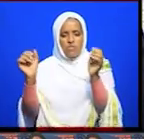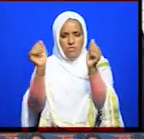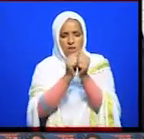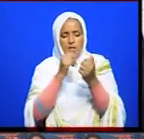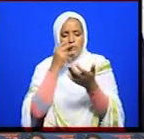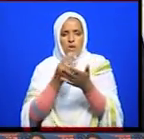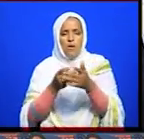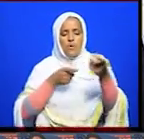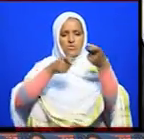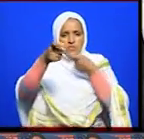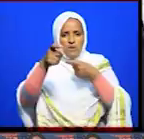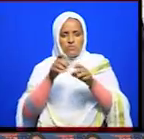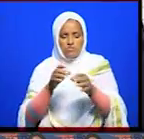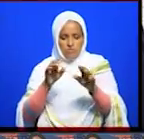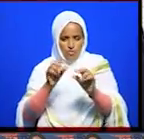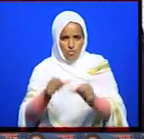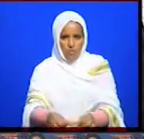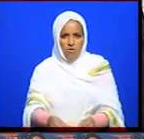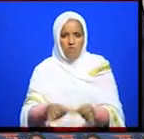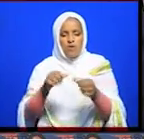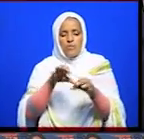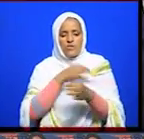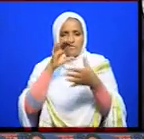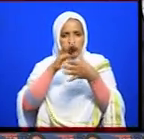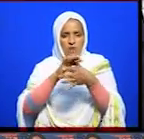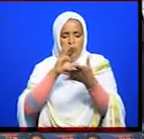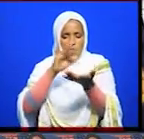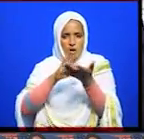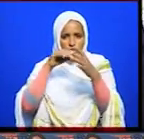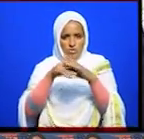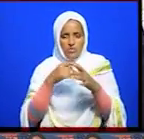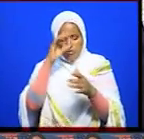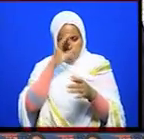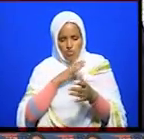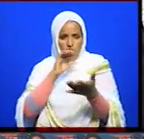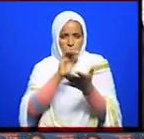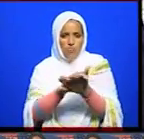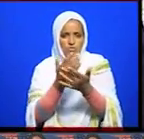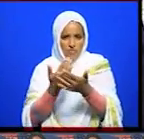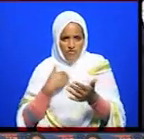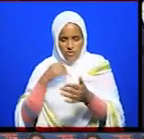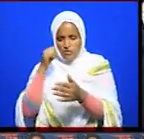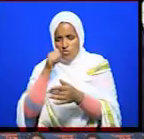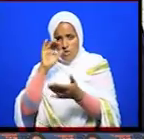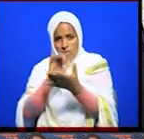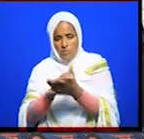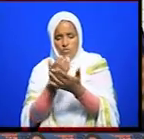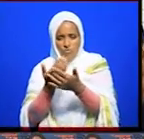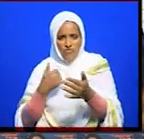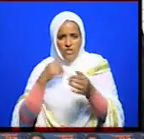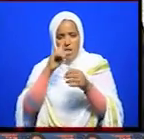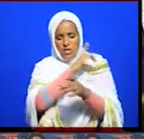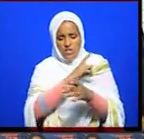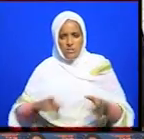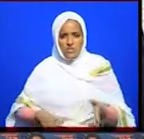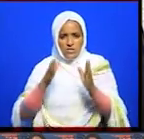አጠቃላይ መልካም አስተዳደር ይሰፍናል። በነፍስና በስጋ መካከል ሲባል ሰውየው ከማግባቱ በፊት ልጅቷም ከማግባቷ በፊት